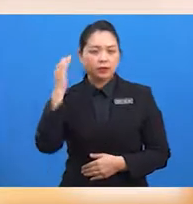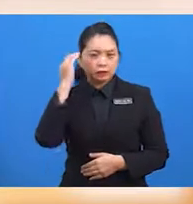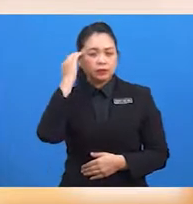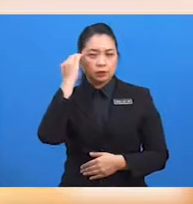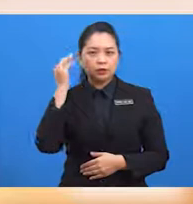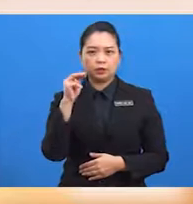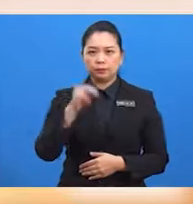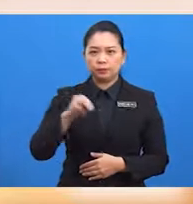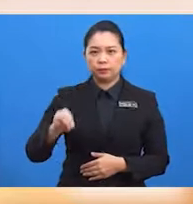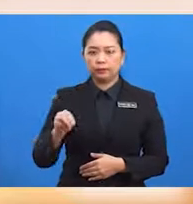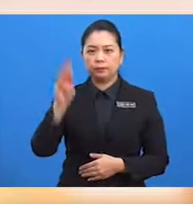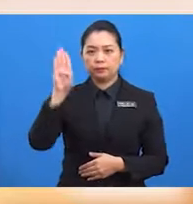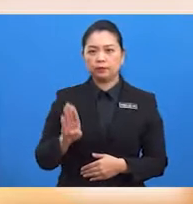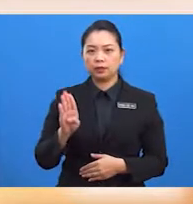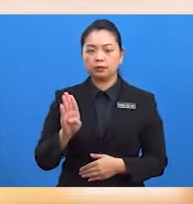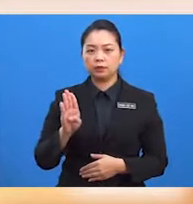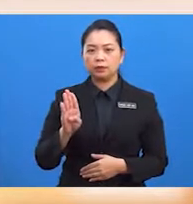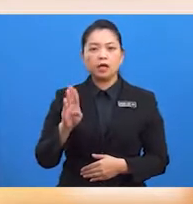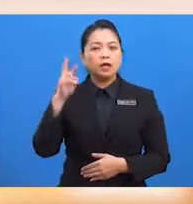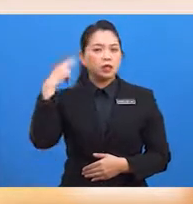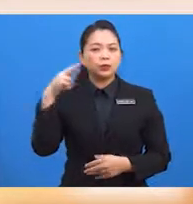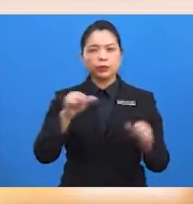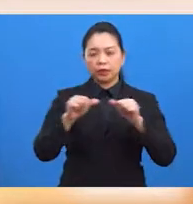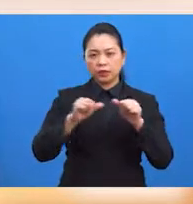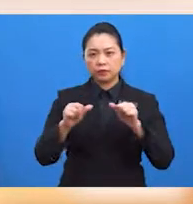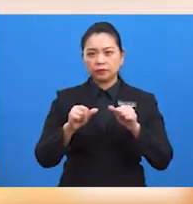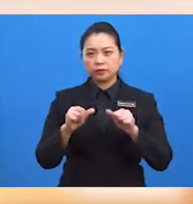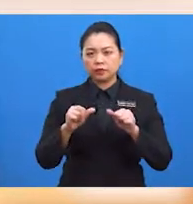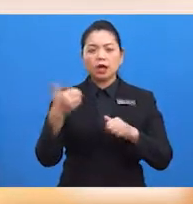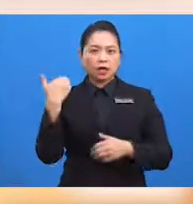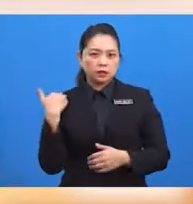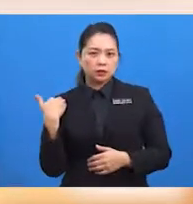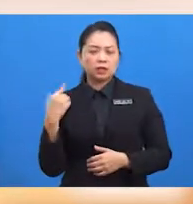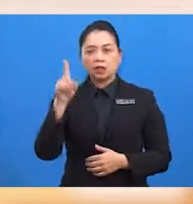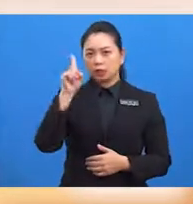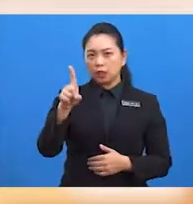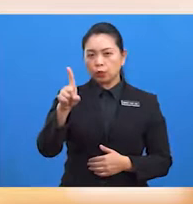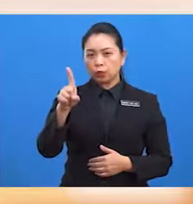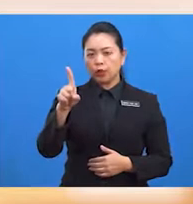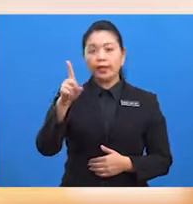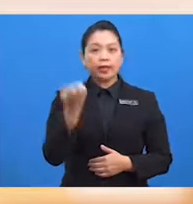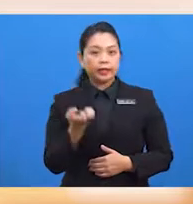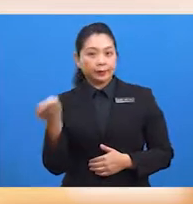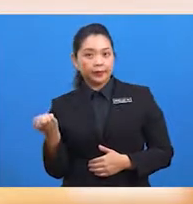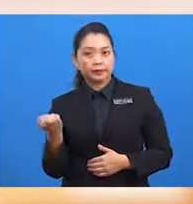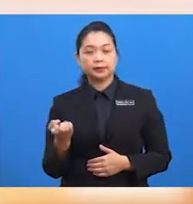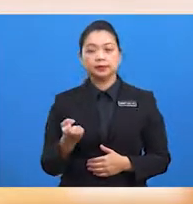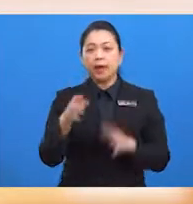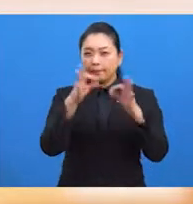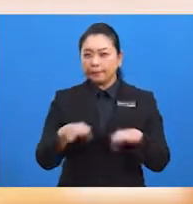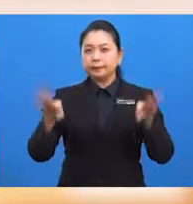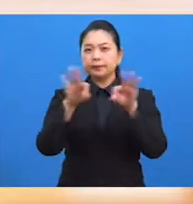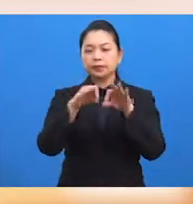taukah murid bahwa radioaktif merupakan suatu elemen yang penting dalam